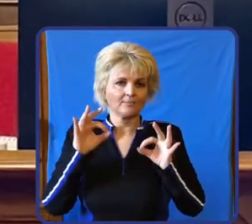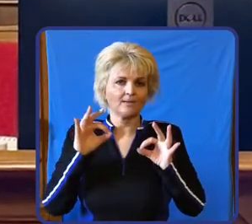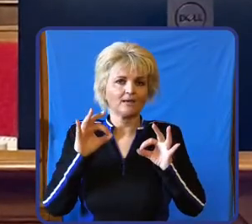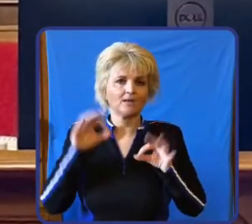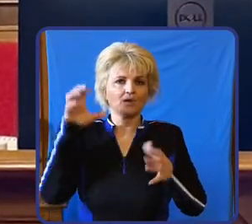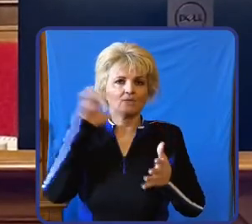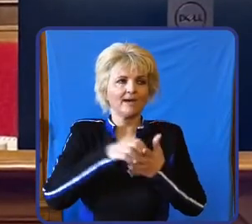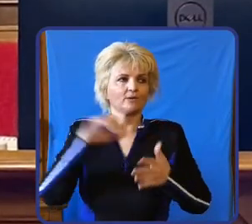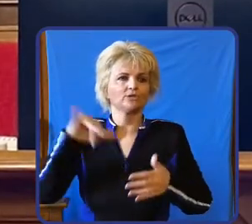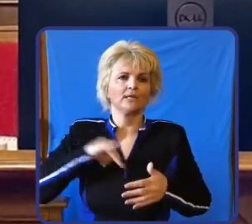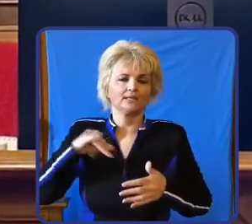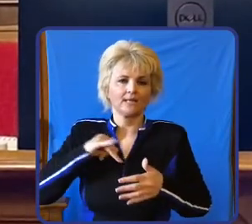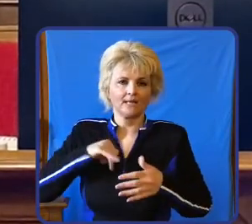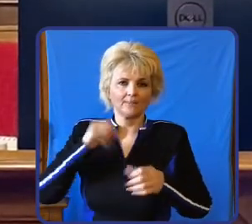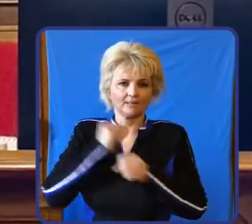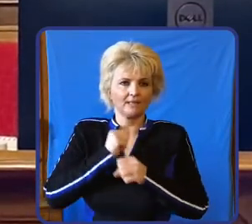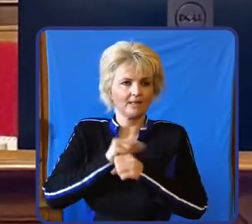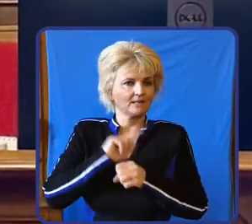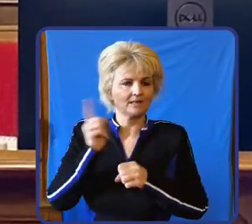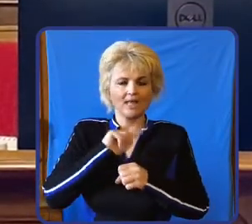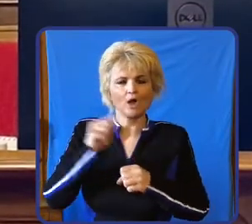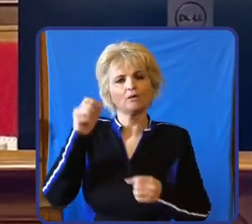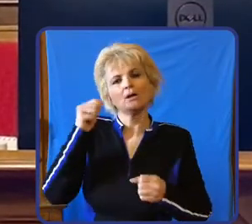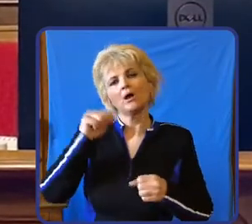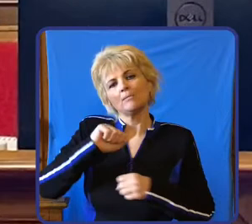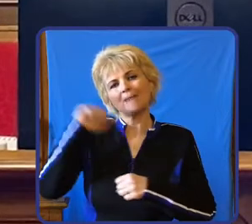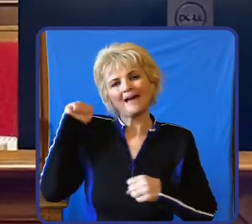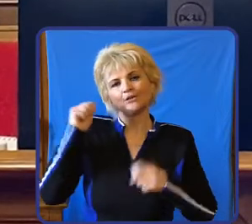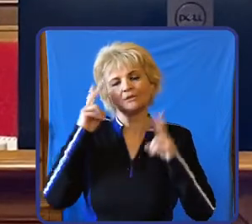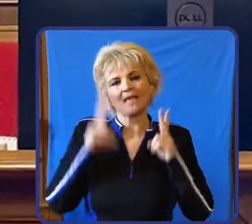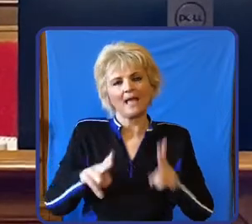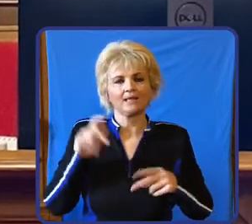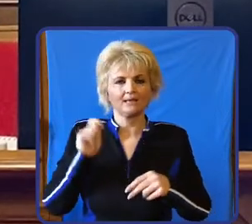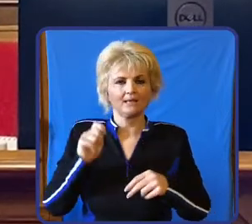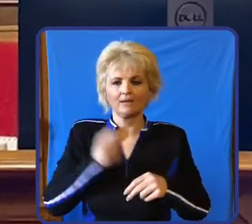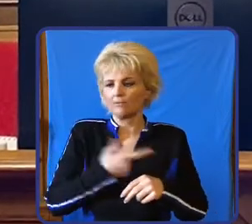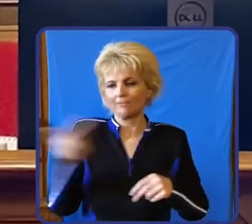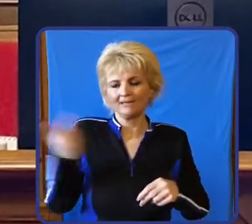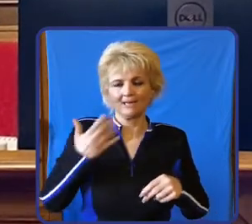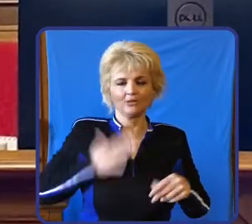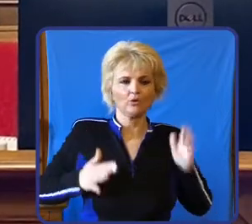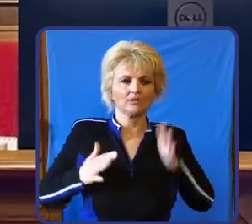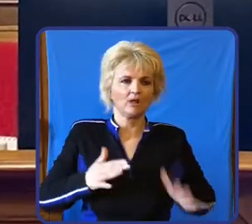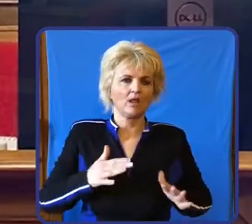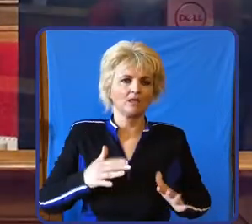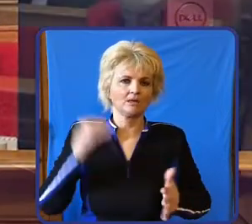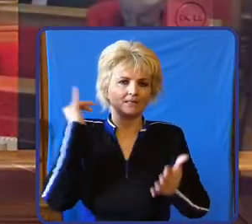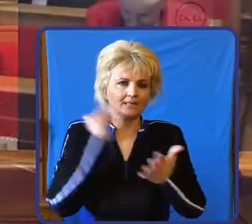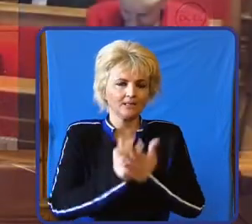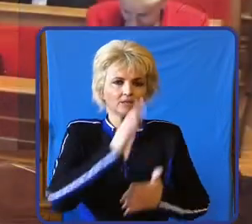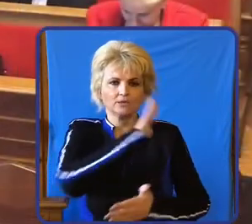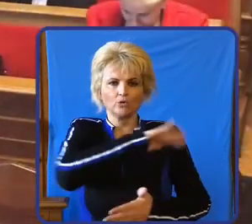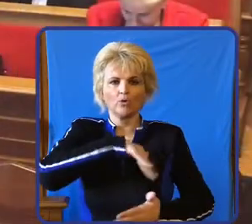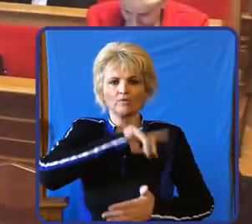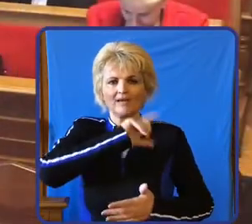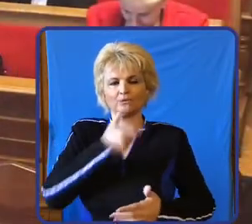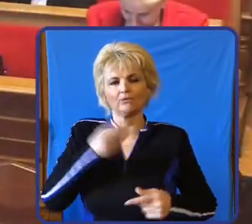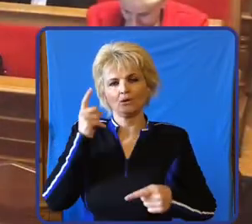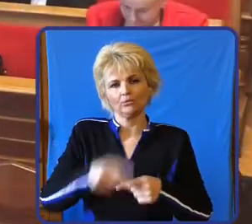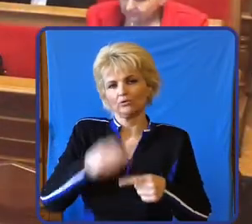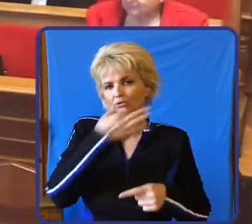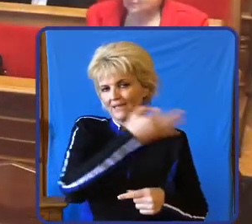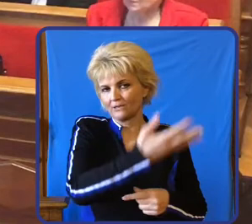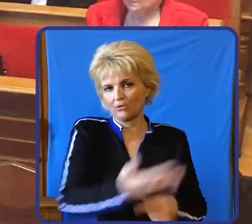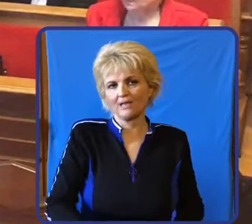hogy a város érdekében tegyen. Nem a pártot kell képviselni. Ez igaz mindenkire, mindkét oldalon. Köszönöm. Horváth Zoltán, remélhetőleg utolsó